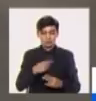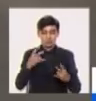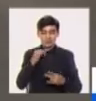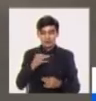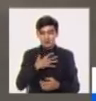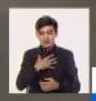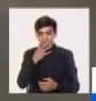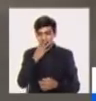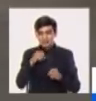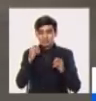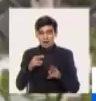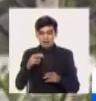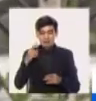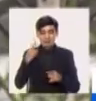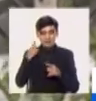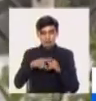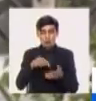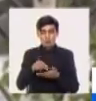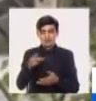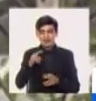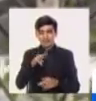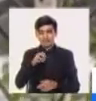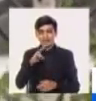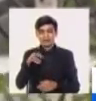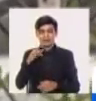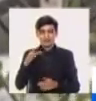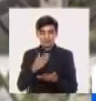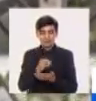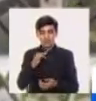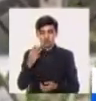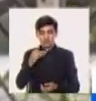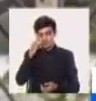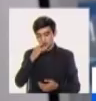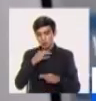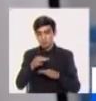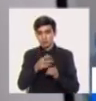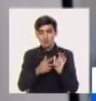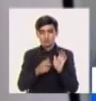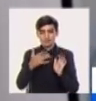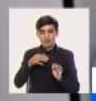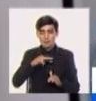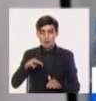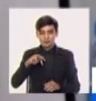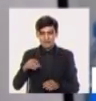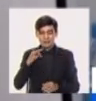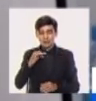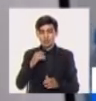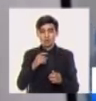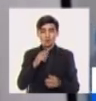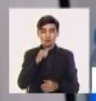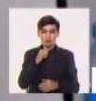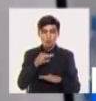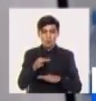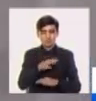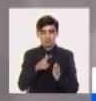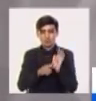жасанды тыныс алу аппараттарын сатып алу үшін тендер жариялап жатыр. Мәселен, Шығыс Қазақстан облысы 850 миллион теңгеге, ал Қостанай облысы